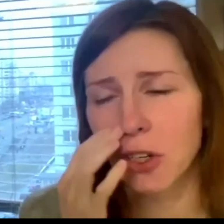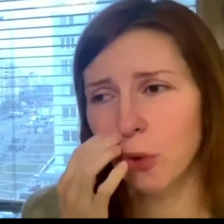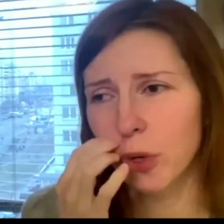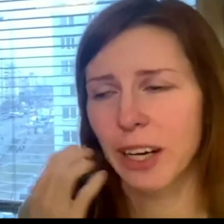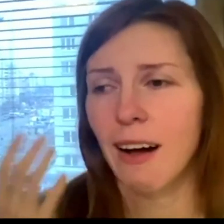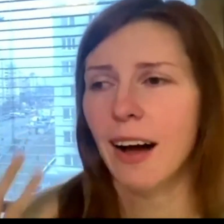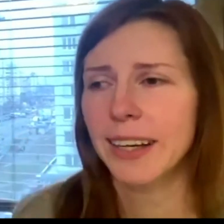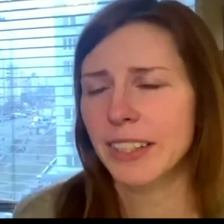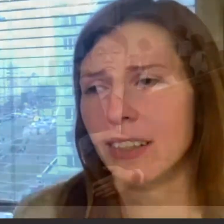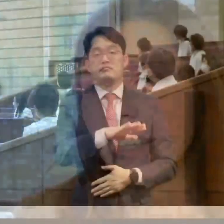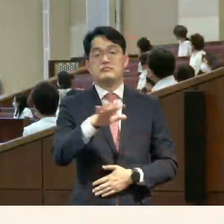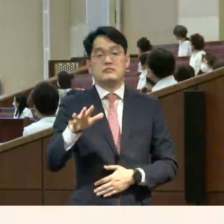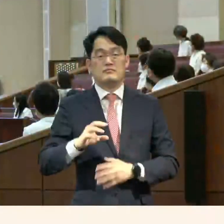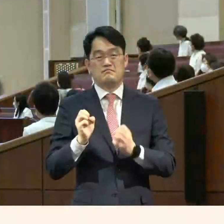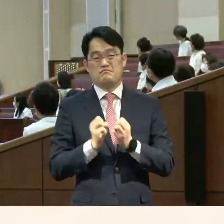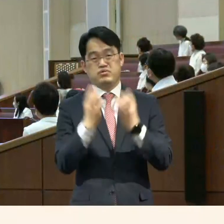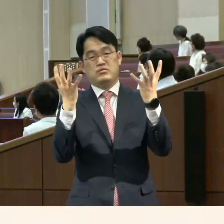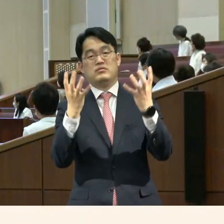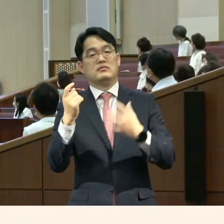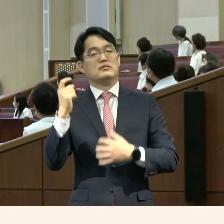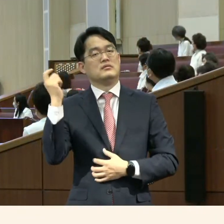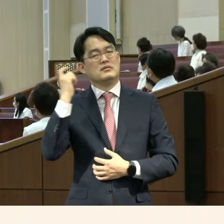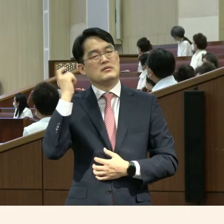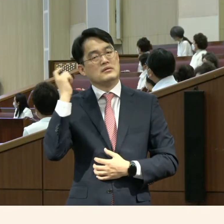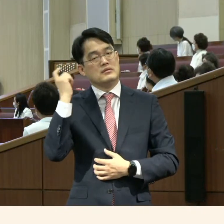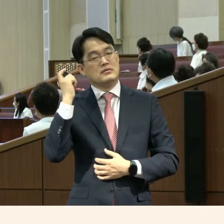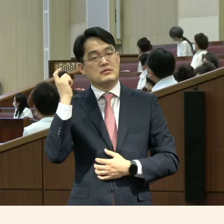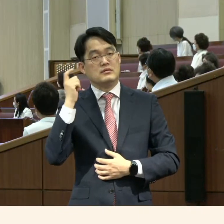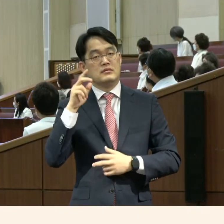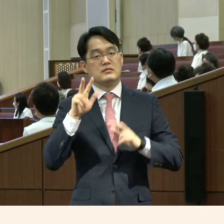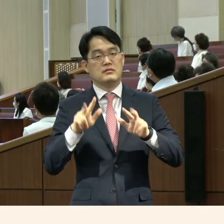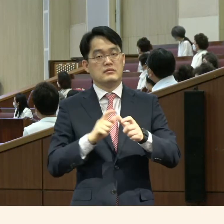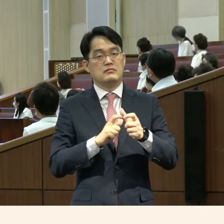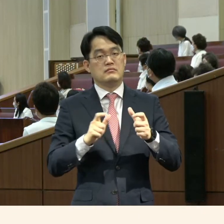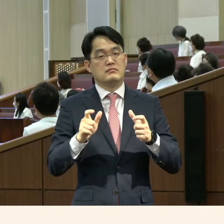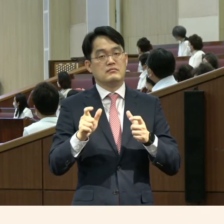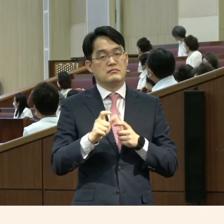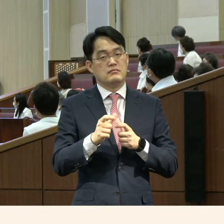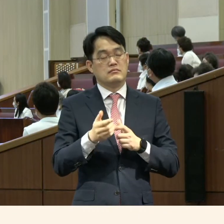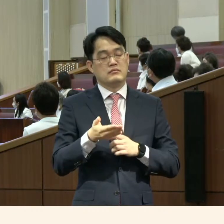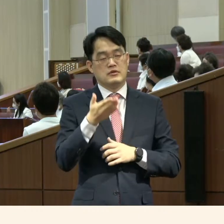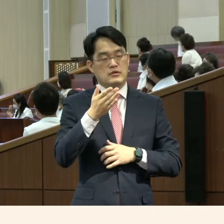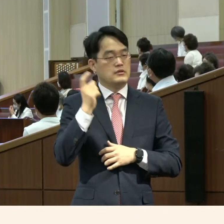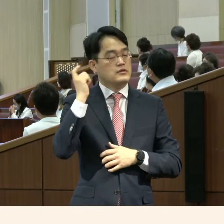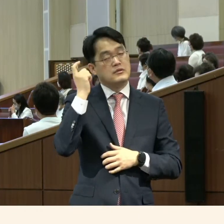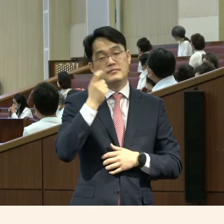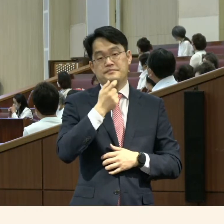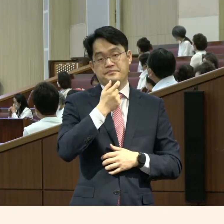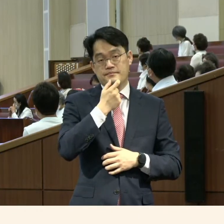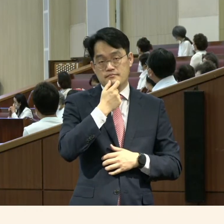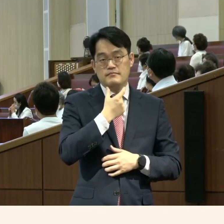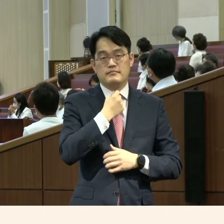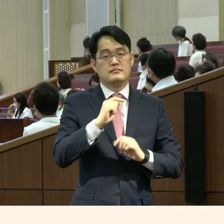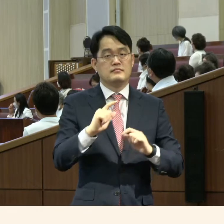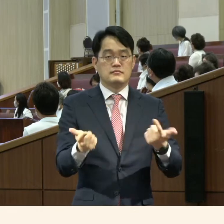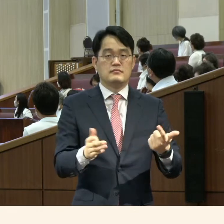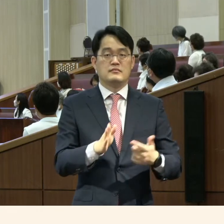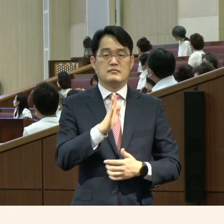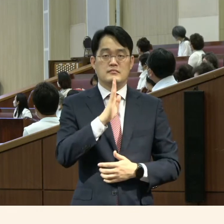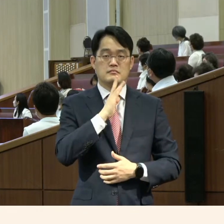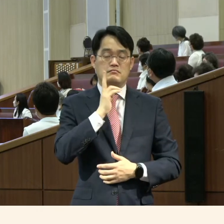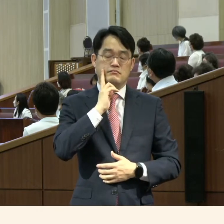I don't want to hide in bomb shelters. И это очень серьезно. And it's very